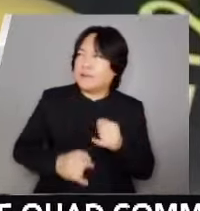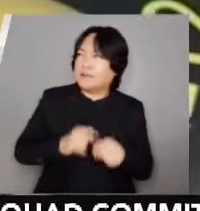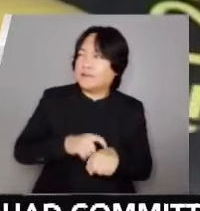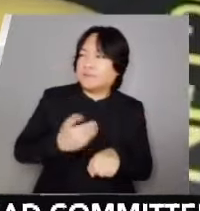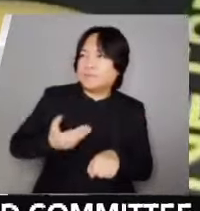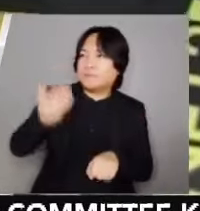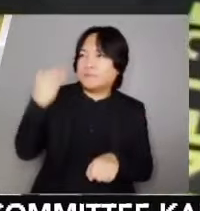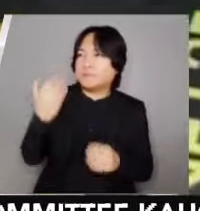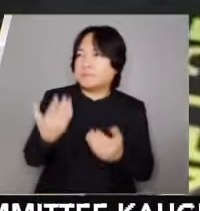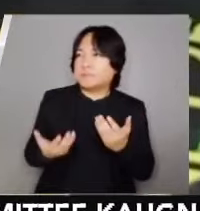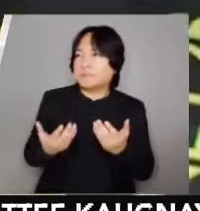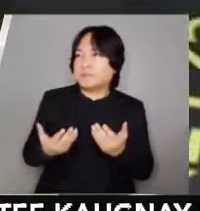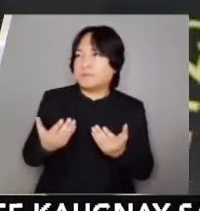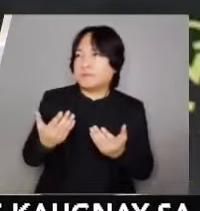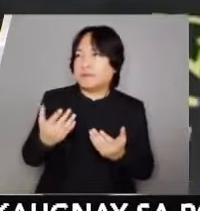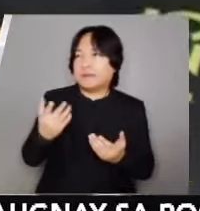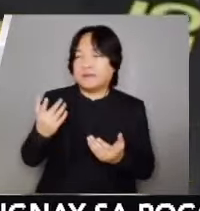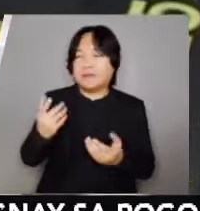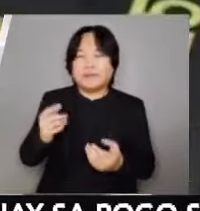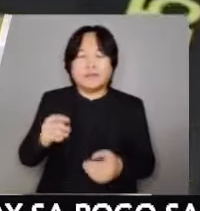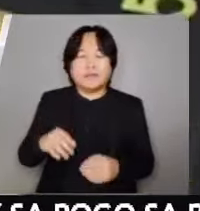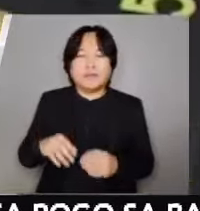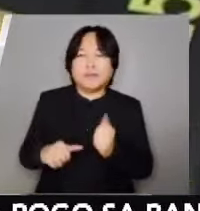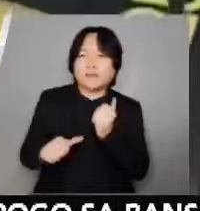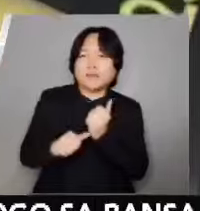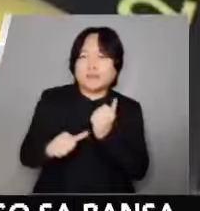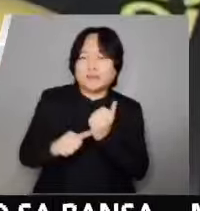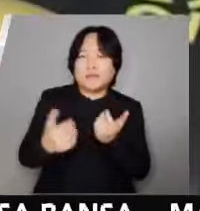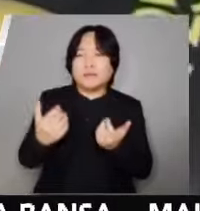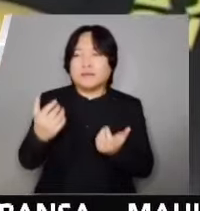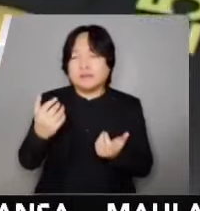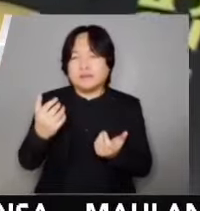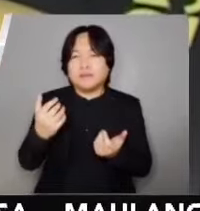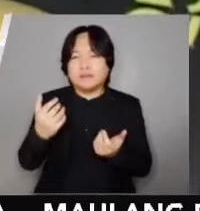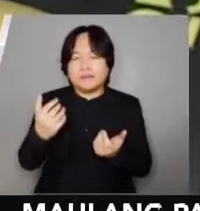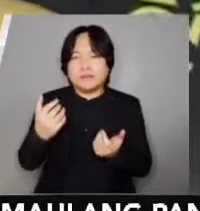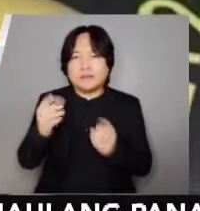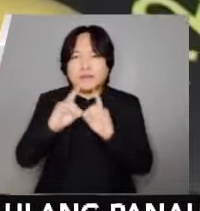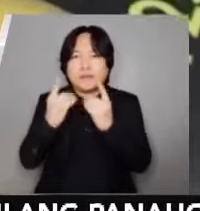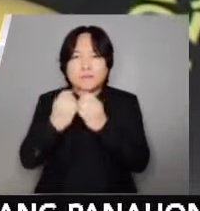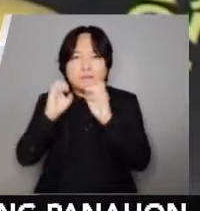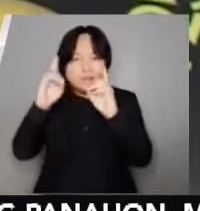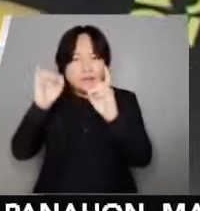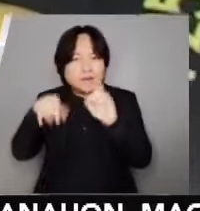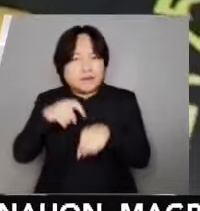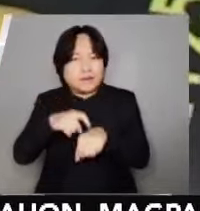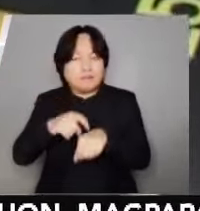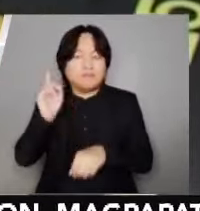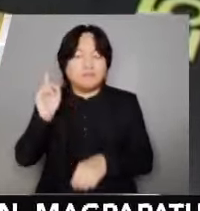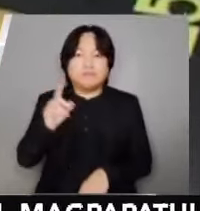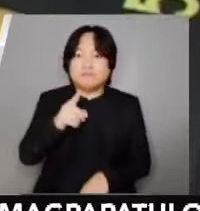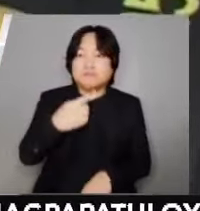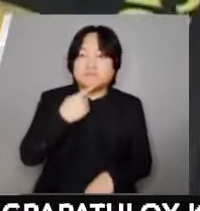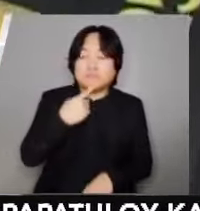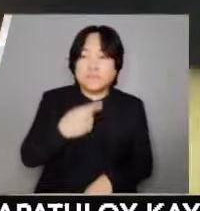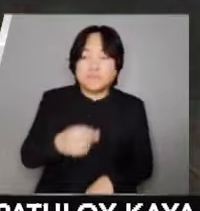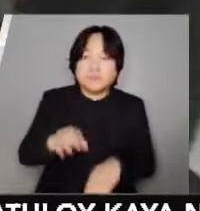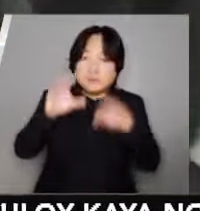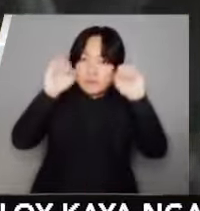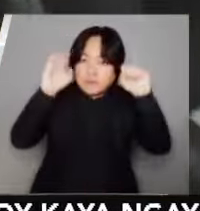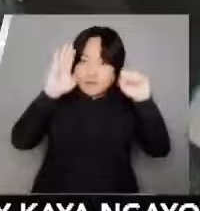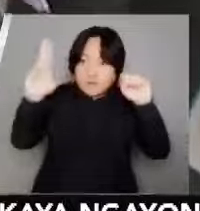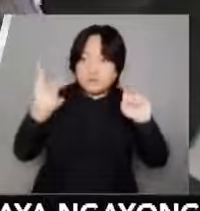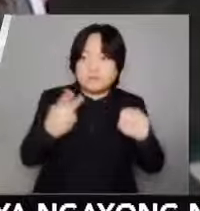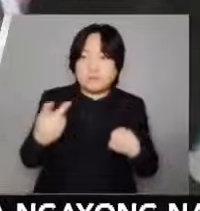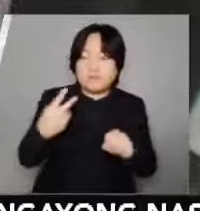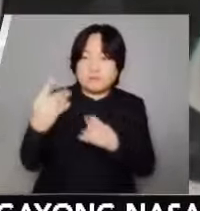talaga nagkausap niyan. Hindi kami magkaibigan, unang-una. Nagkakilala lang kami dahil naging running mate kami. At